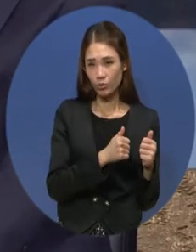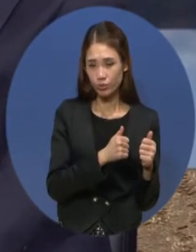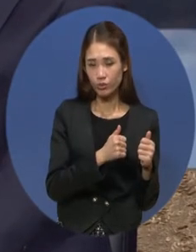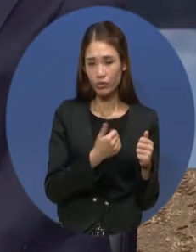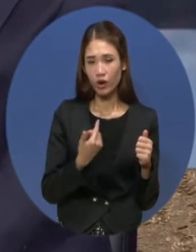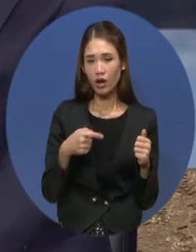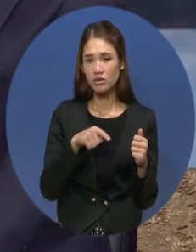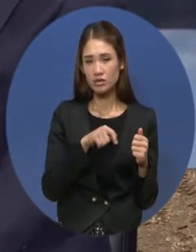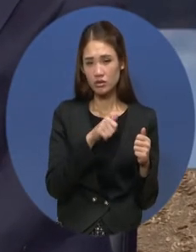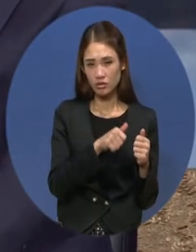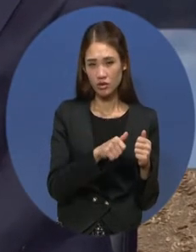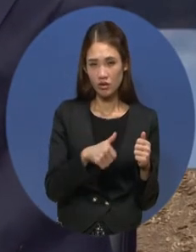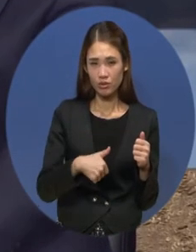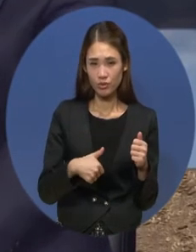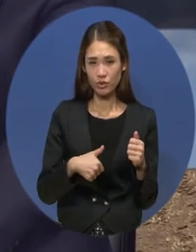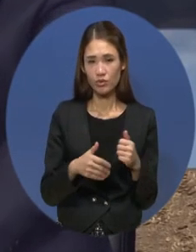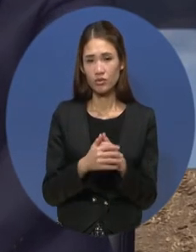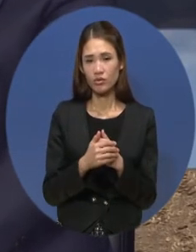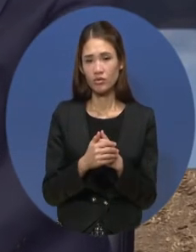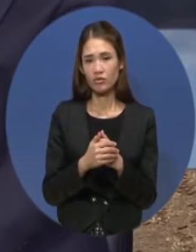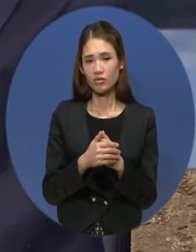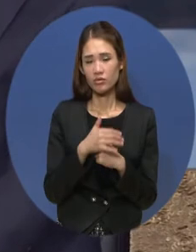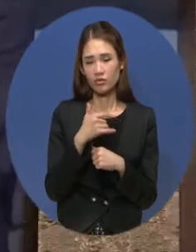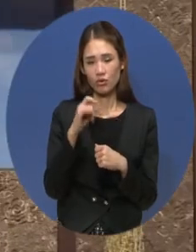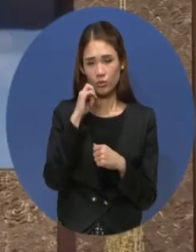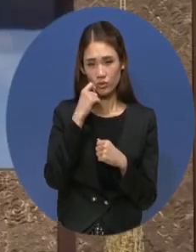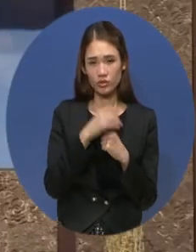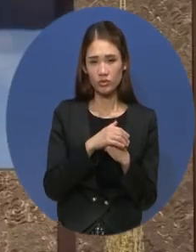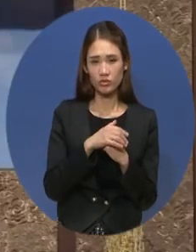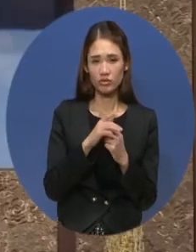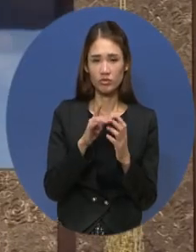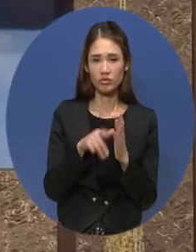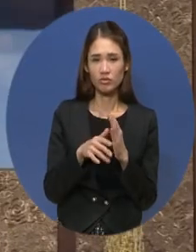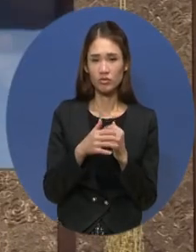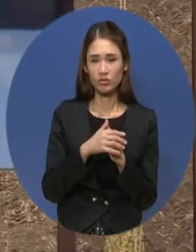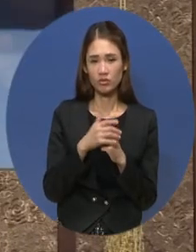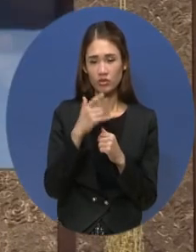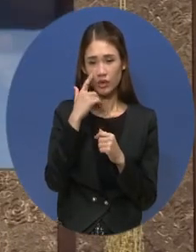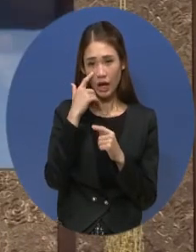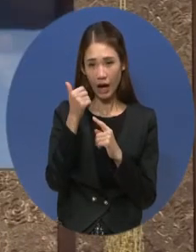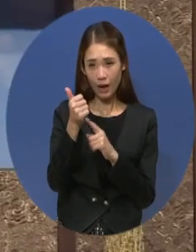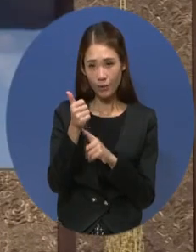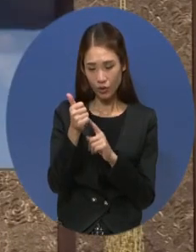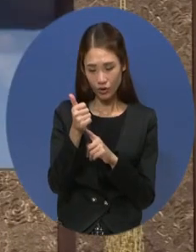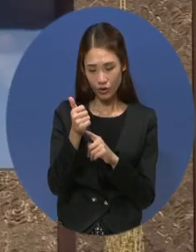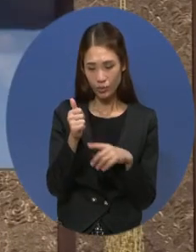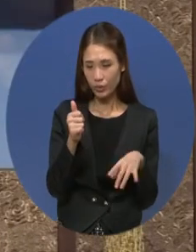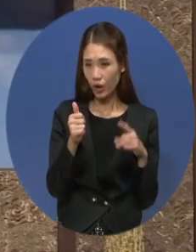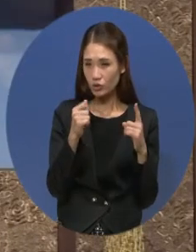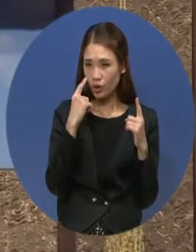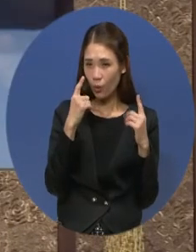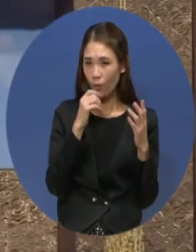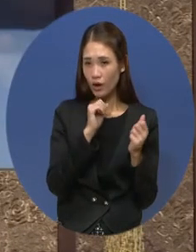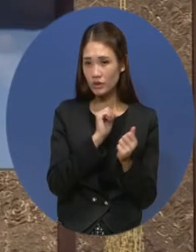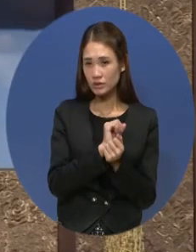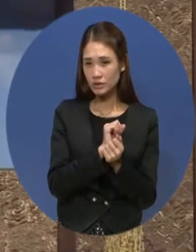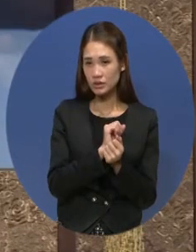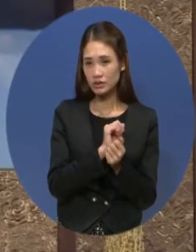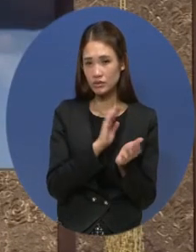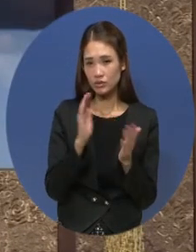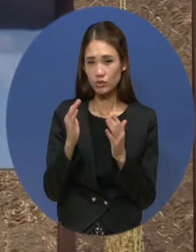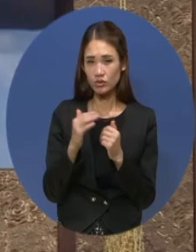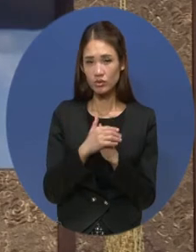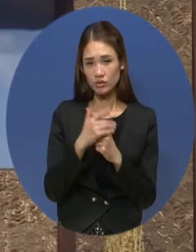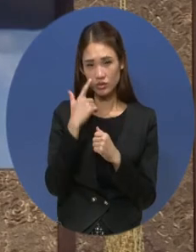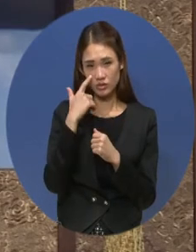그쵸 근데 이제 그게 상당히 어려웠는데 그때 당시에는 아버님이 아버님이 먼저 학생을 받았기 때문에 아버님이